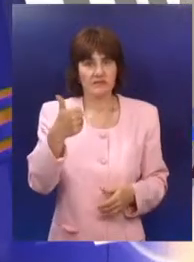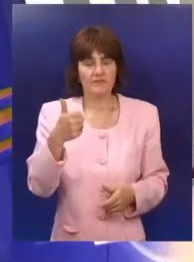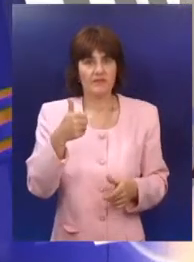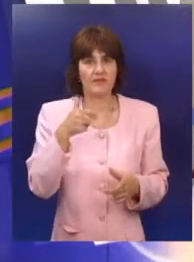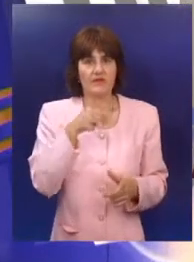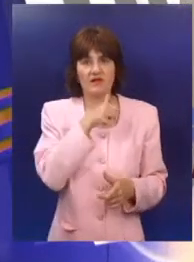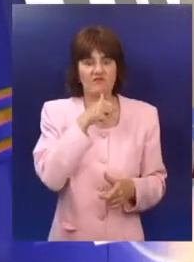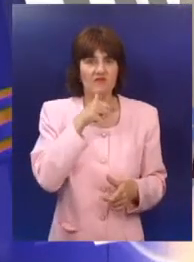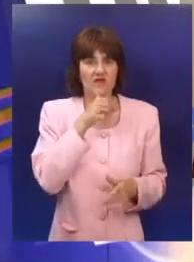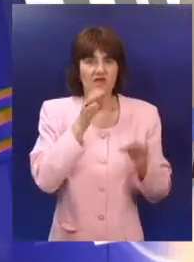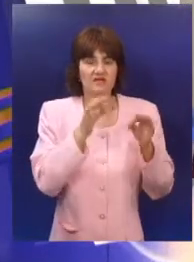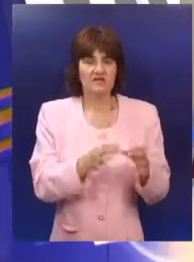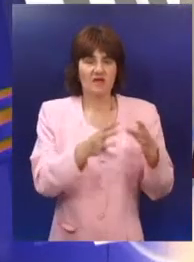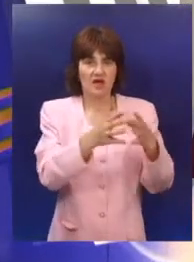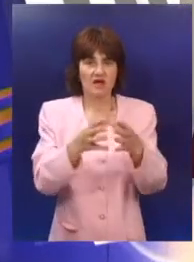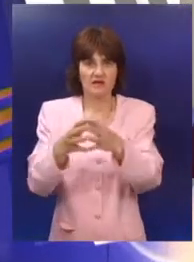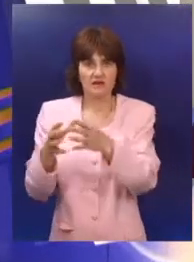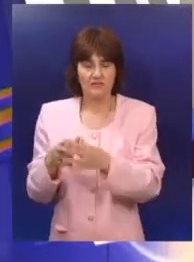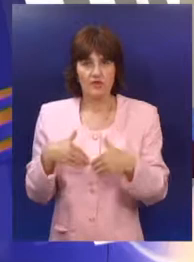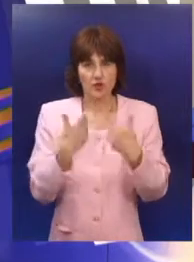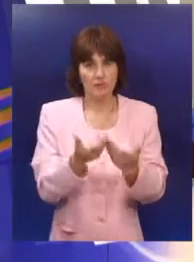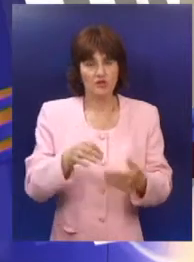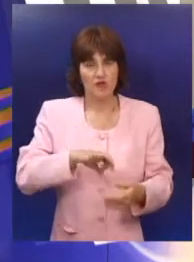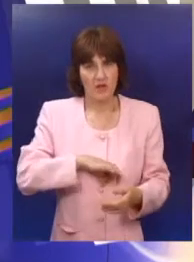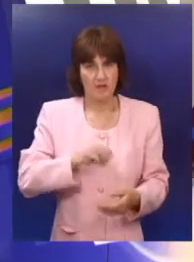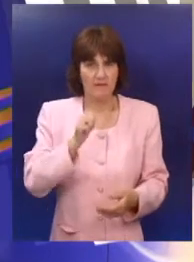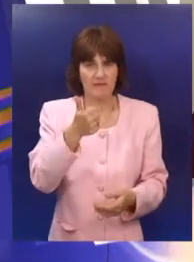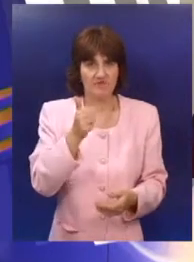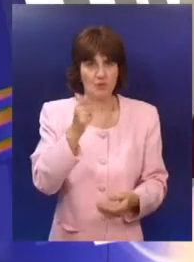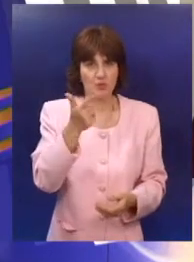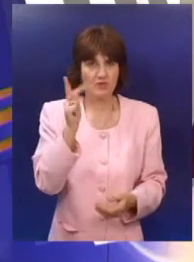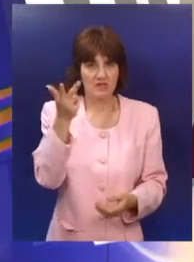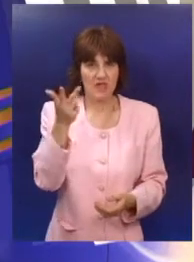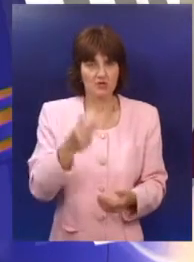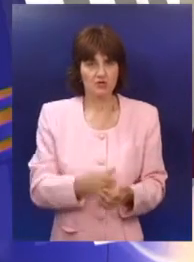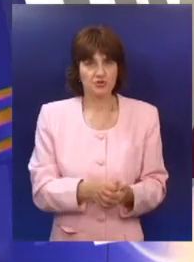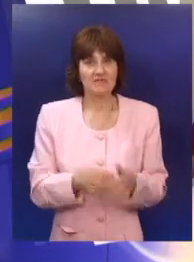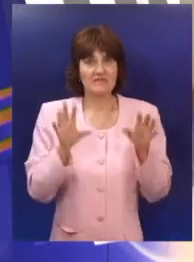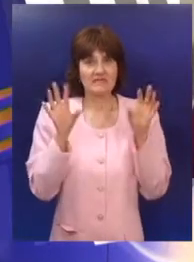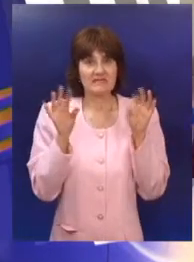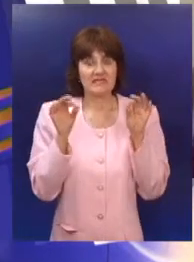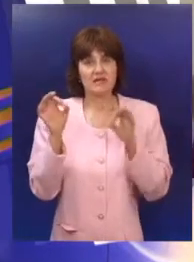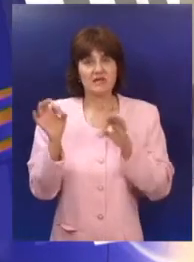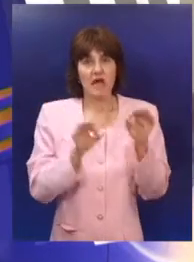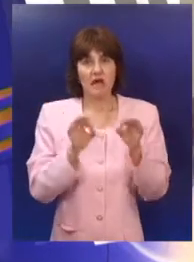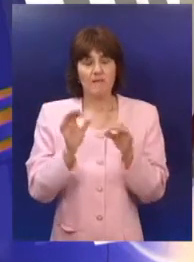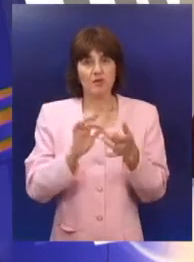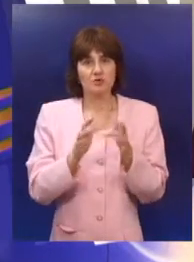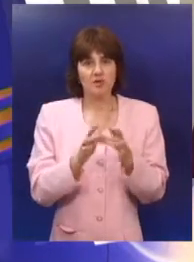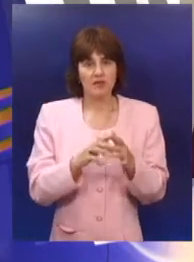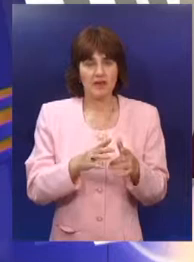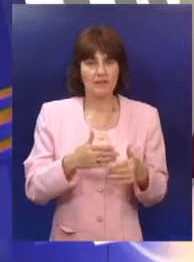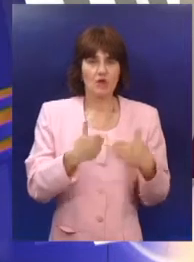31. u državi i svake kategorije dobija nagradu, prva, druga ili treća. A 10% od ukupnog